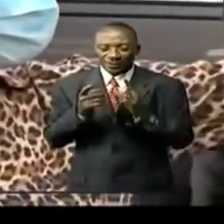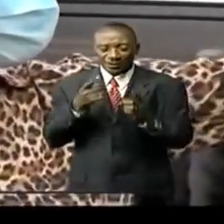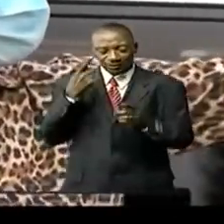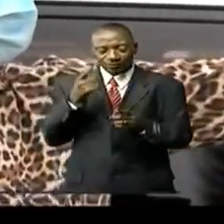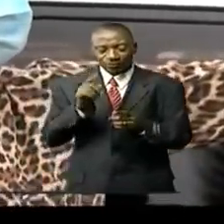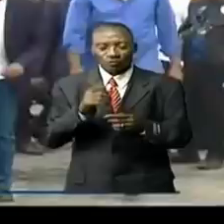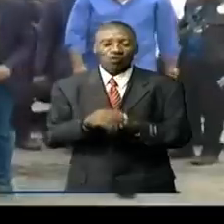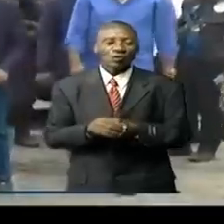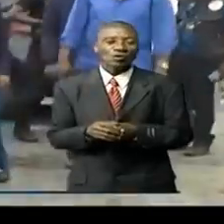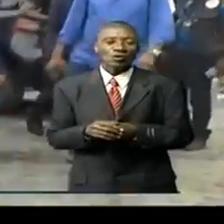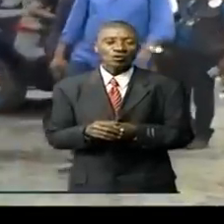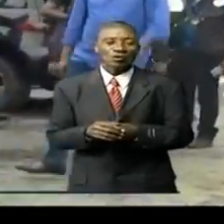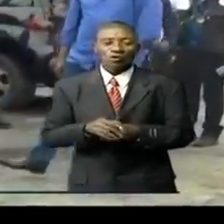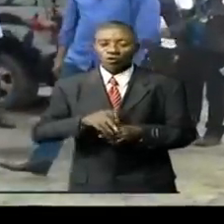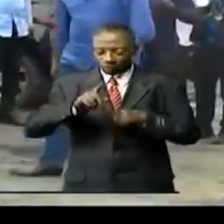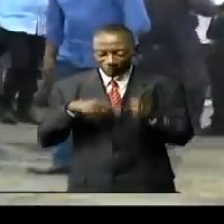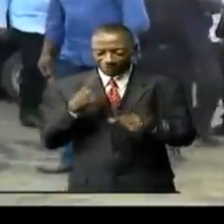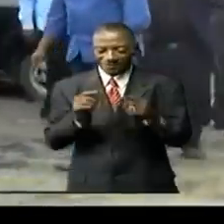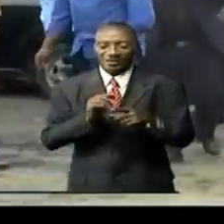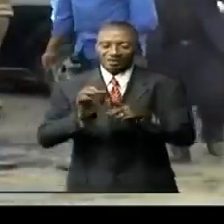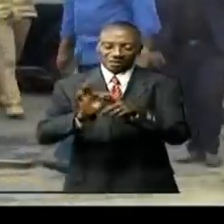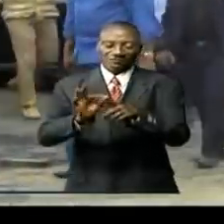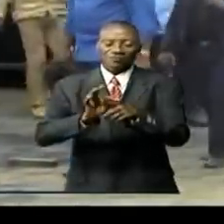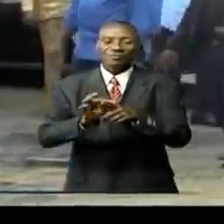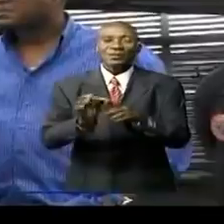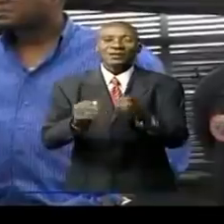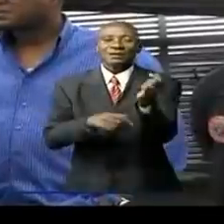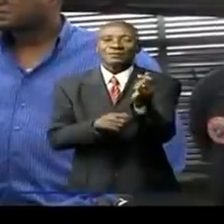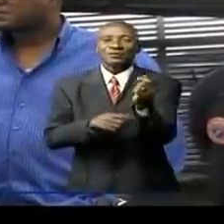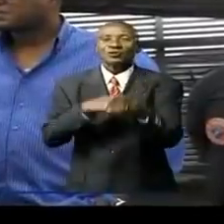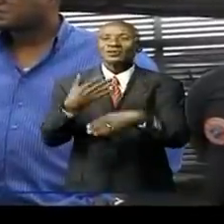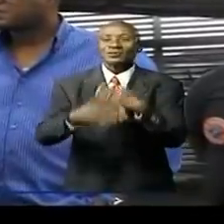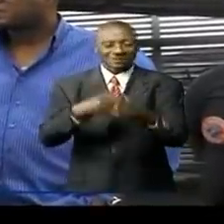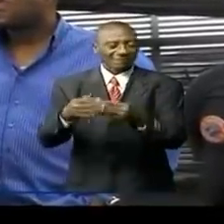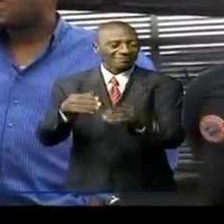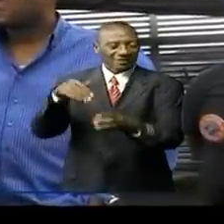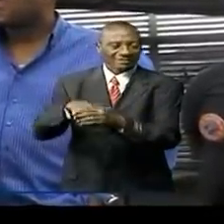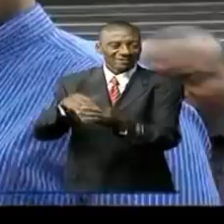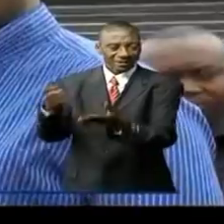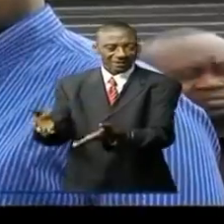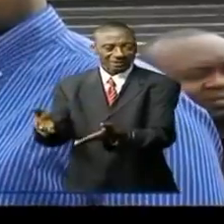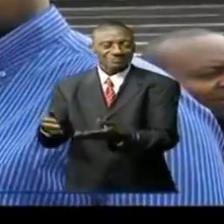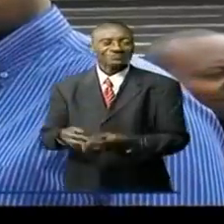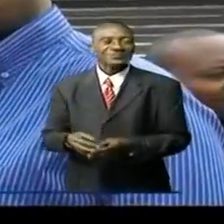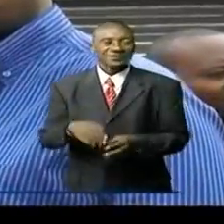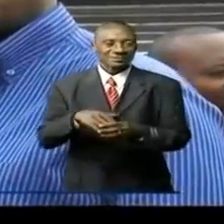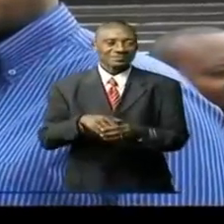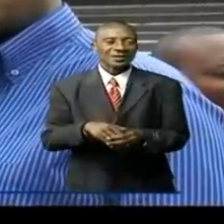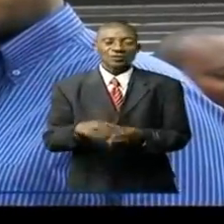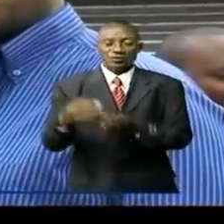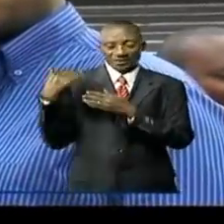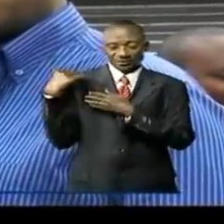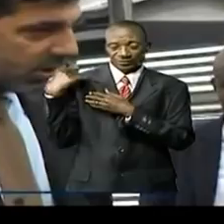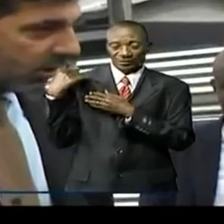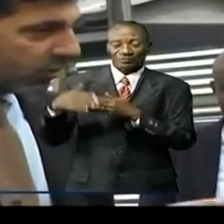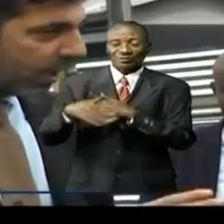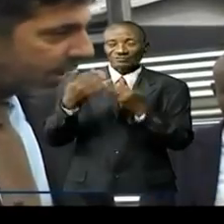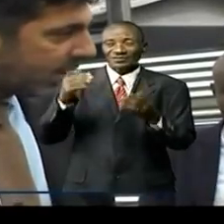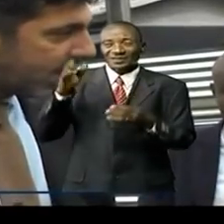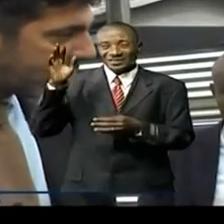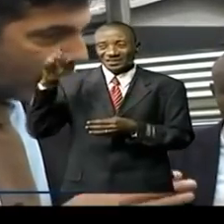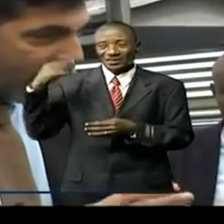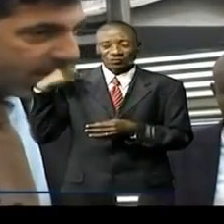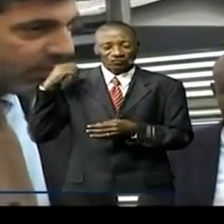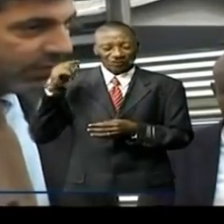du personnel. S'en est suivie la visite du site par le gouverneur de la ville de Kinshasa, Gentil Ngobila, et la délégation avec